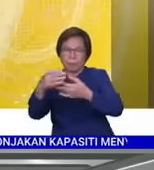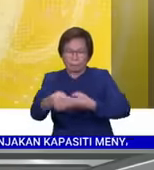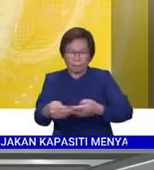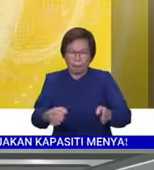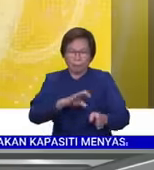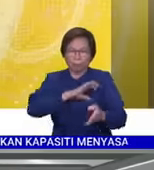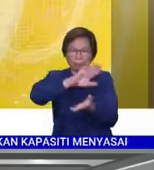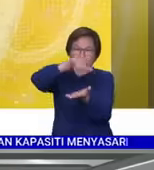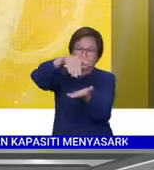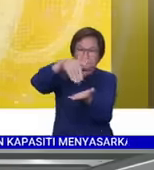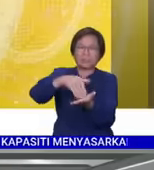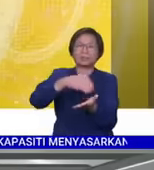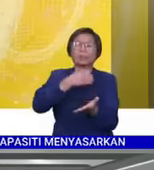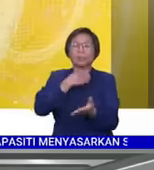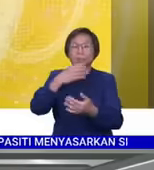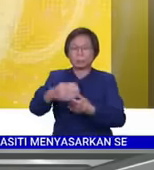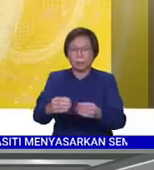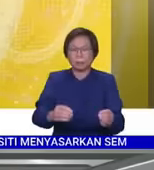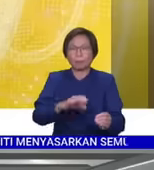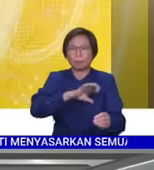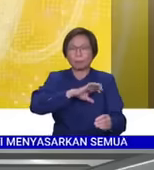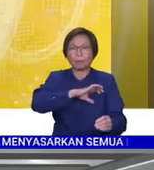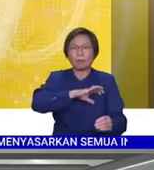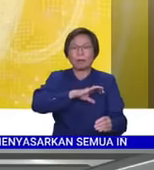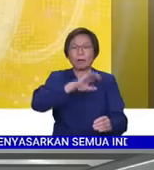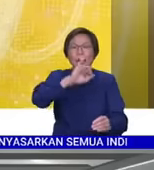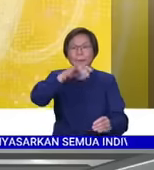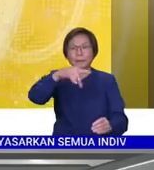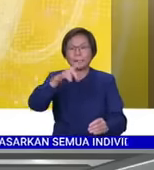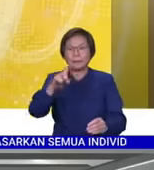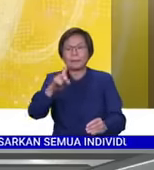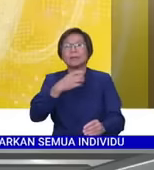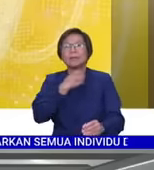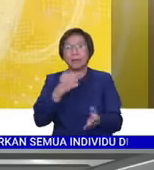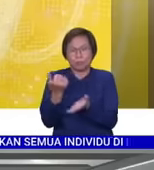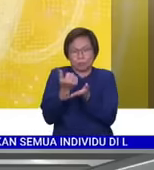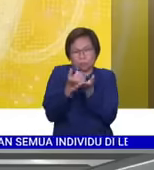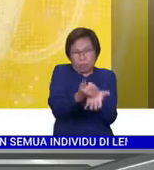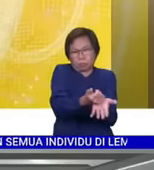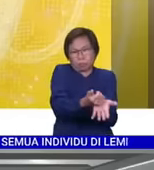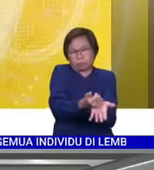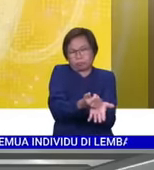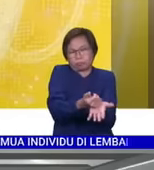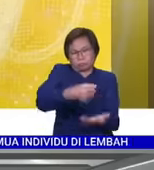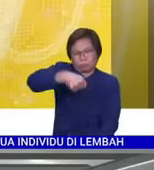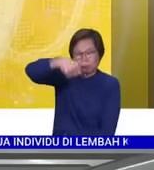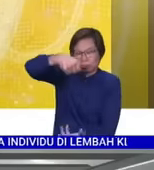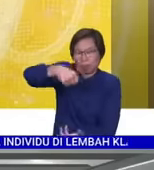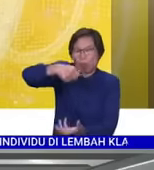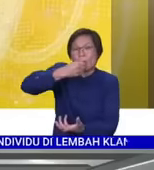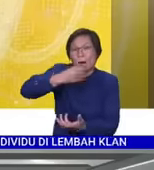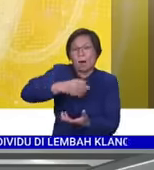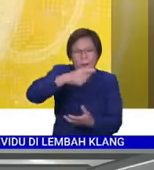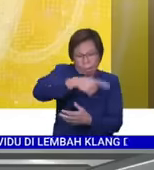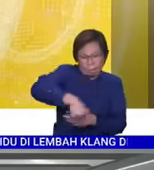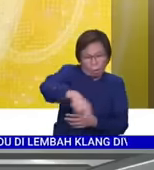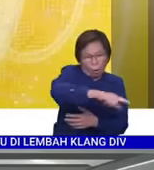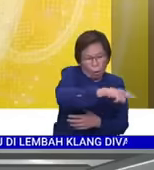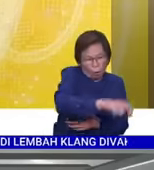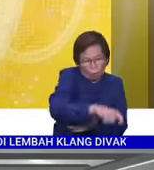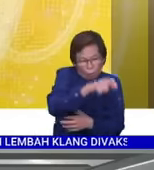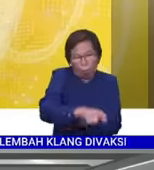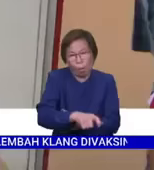Balai polycentre Lippo pejabat polis daerah PDIP Oh menyalurkan bantuan bakul makanan kepada penduduk sekitar